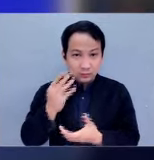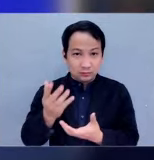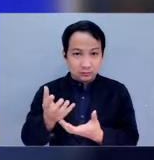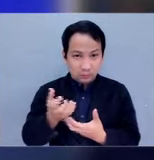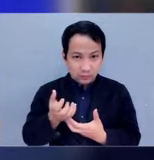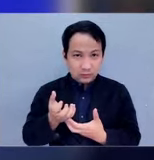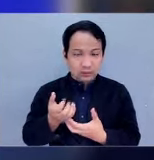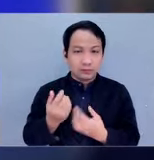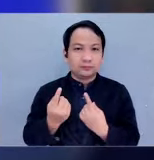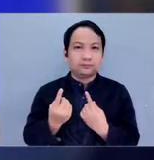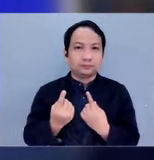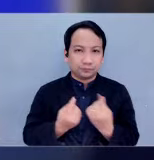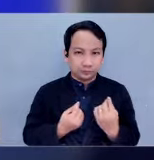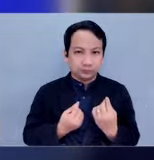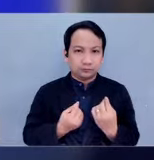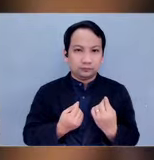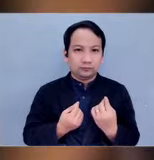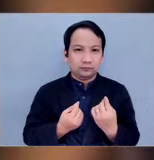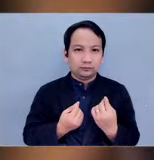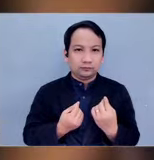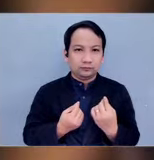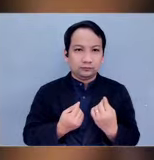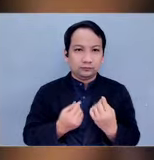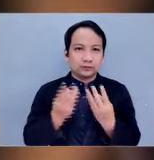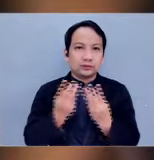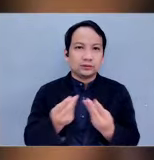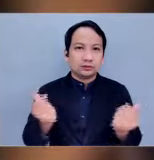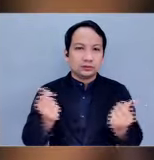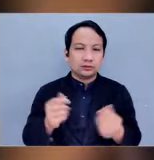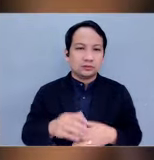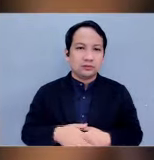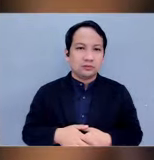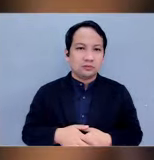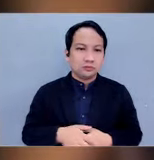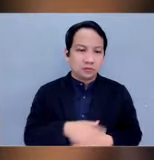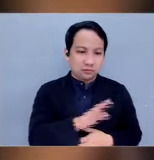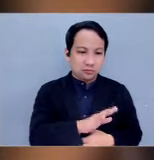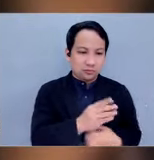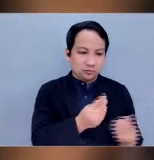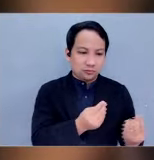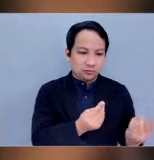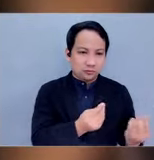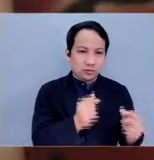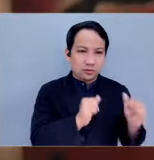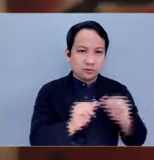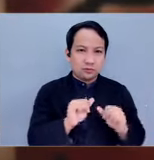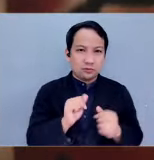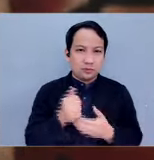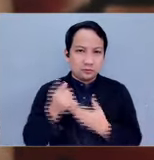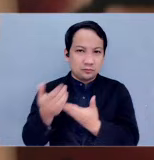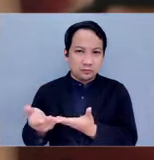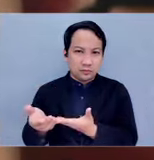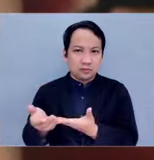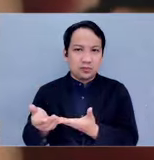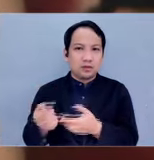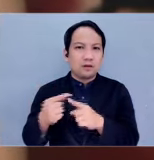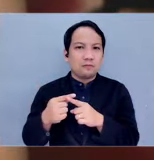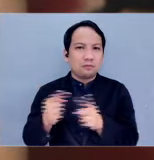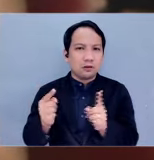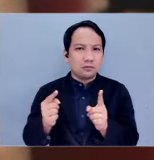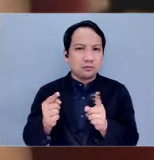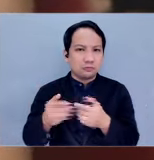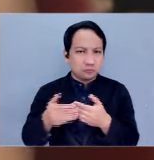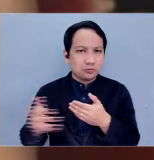gawin or gusto mong i-resolve, ginagawa mo yung mga actions mo para maibigay yun. Pwede rin naman consciously